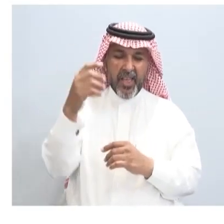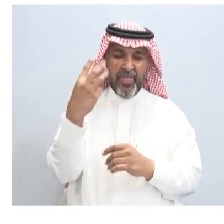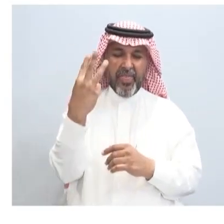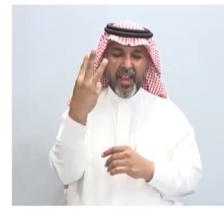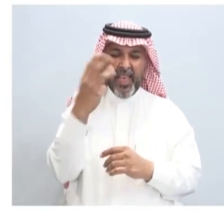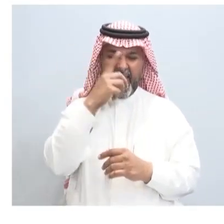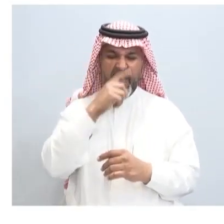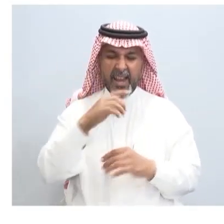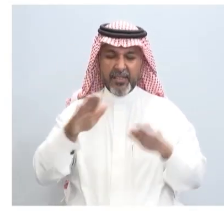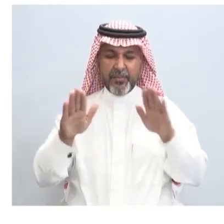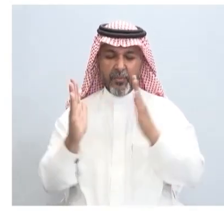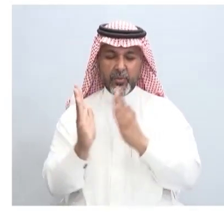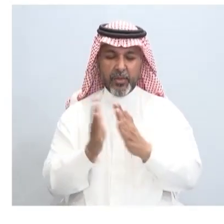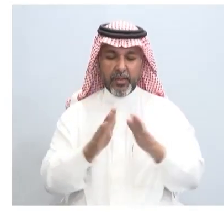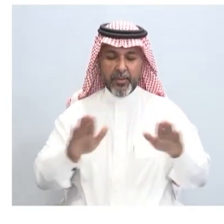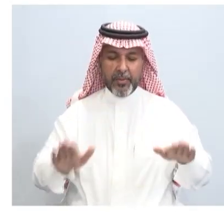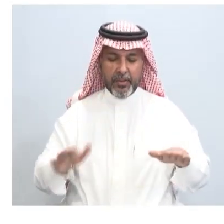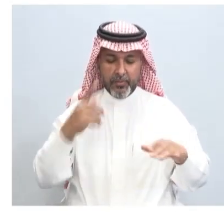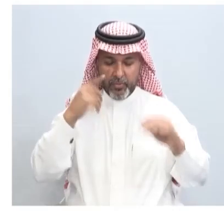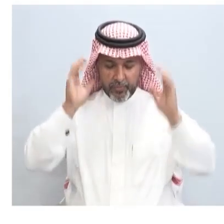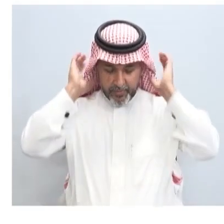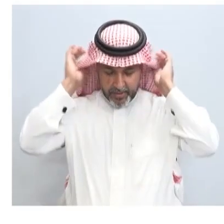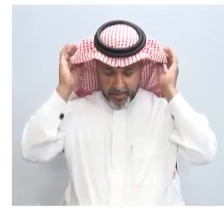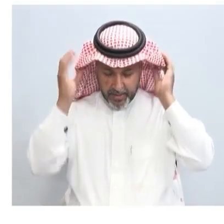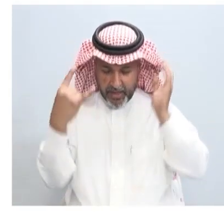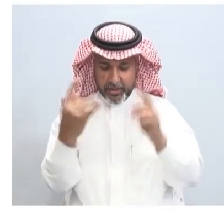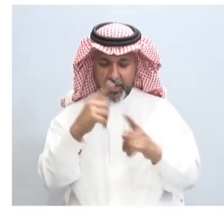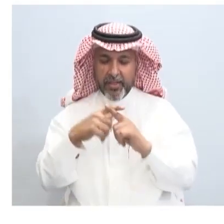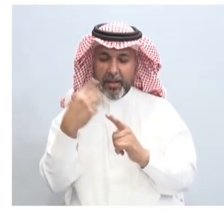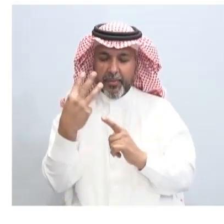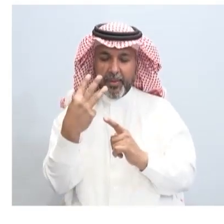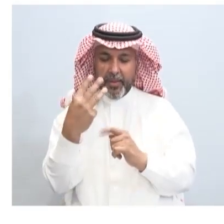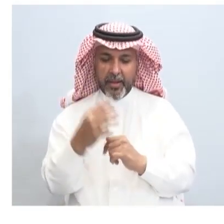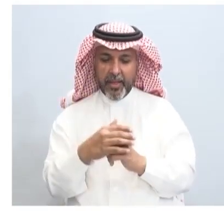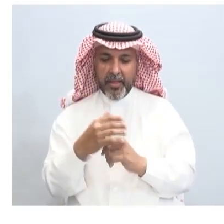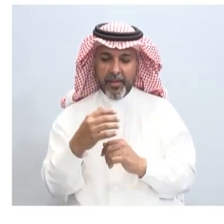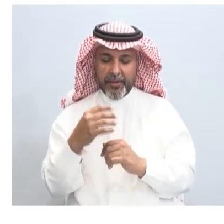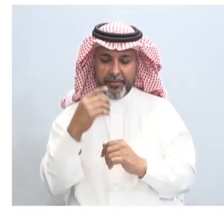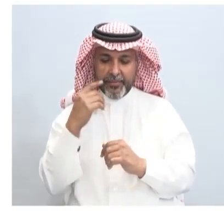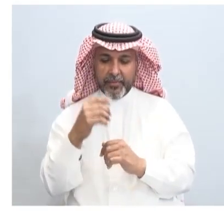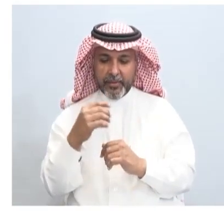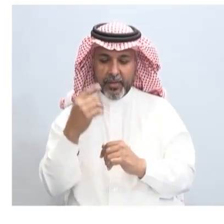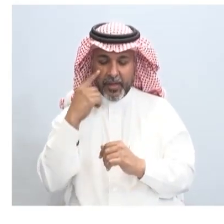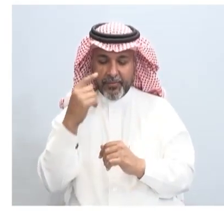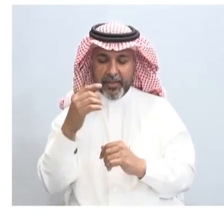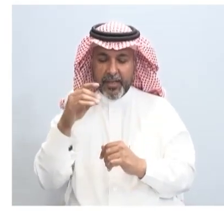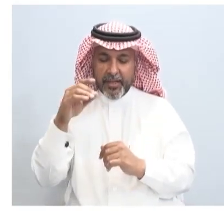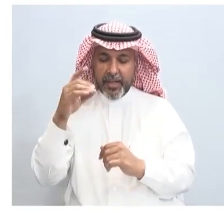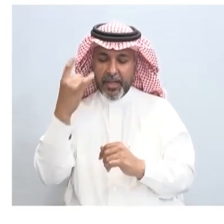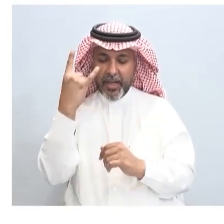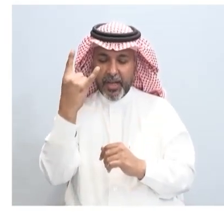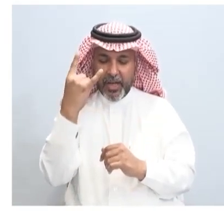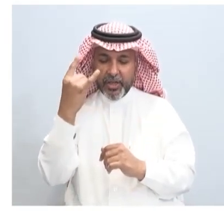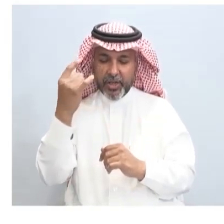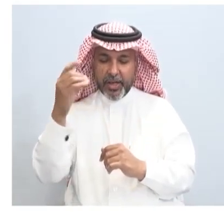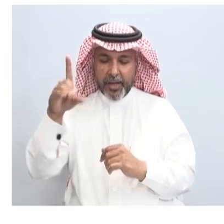ثلاثه بالترتيب فبالتالي اخذ 10 في 3 اذا بقول 10 في 9 في 8 وهذه 8 في 9 هذه